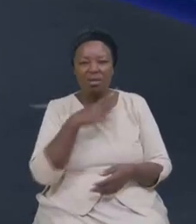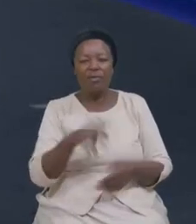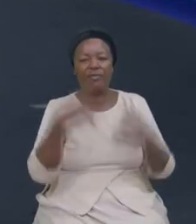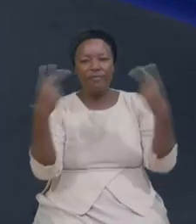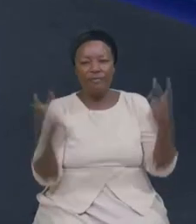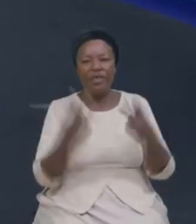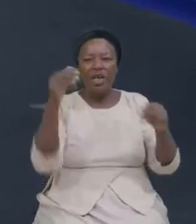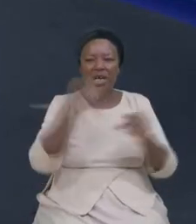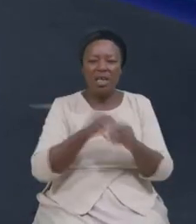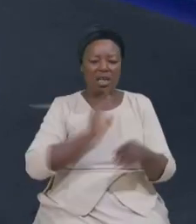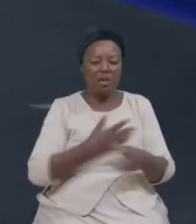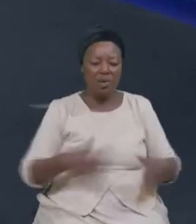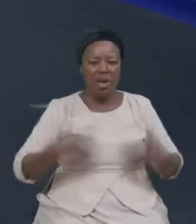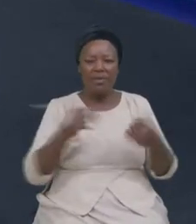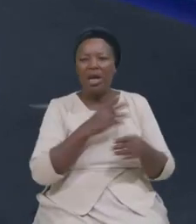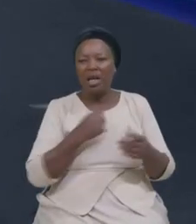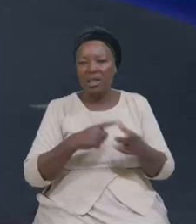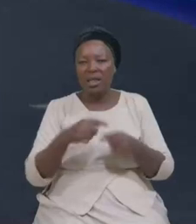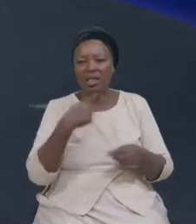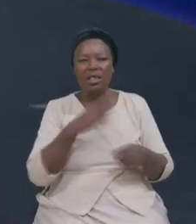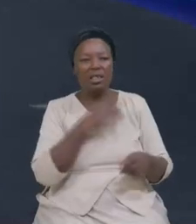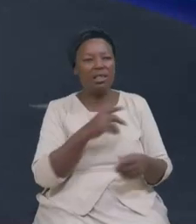notre vie. Selon qu'il est écrit,